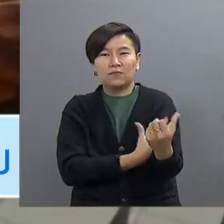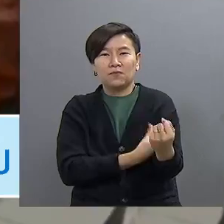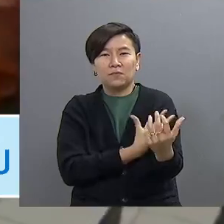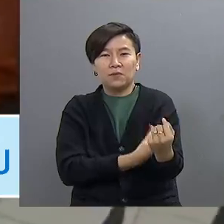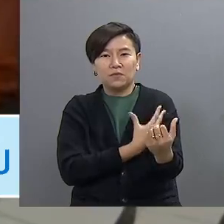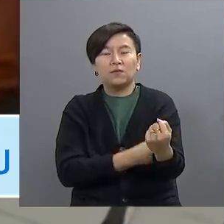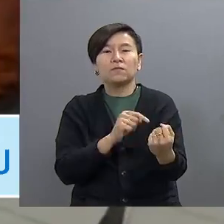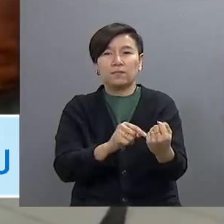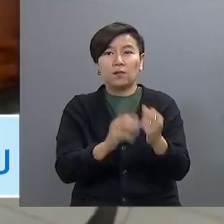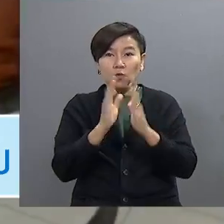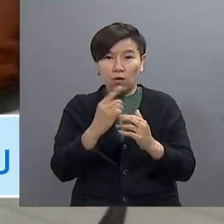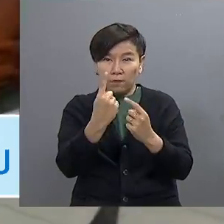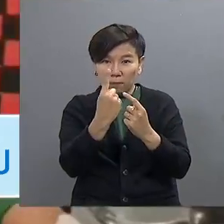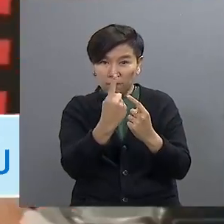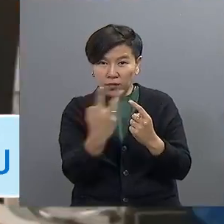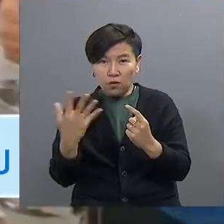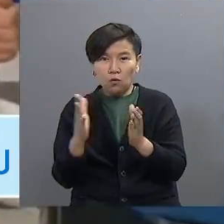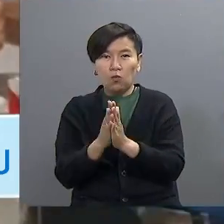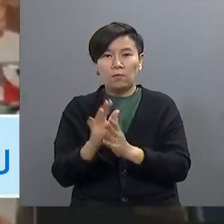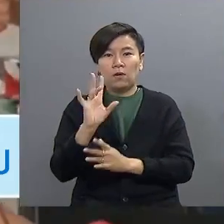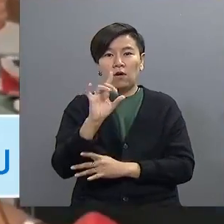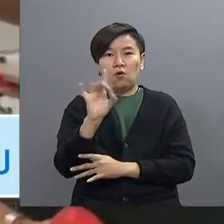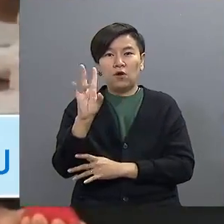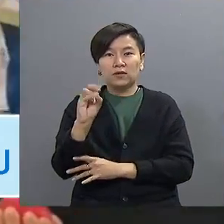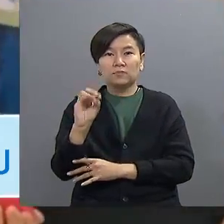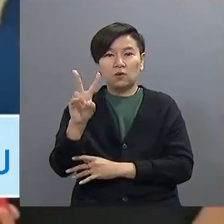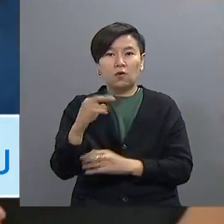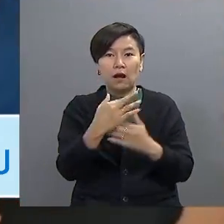172คนค่ะได้เลือดกันมาถึง